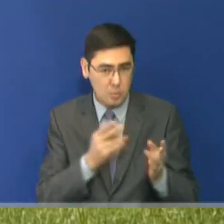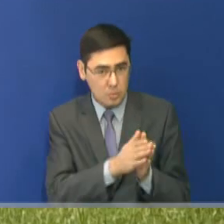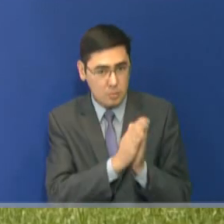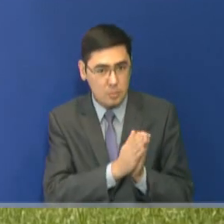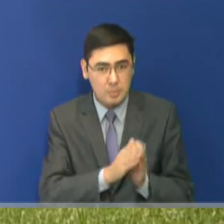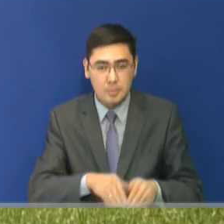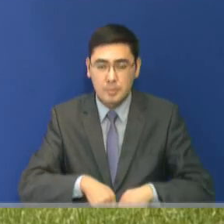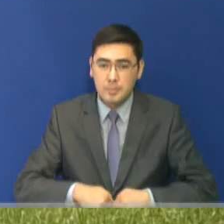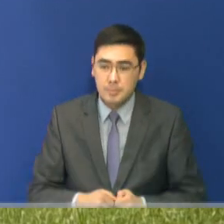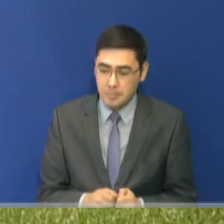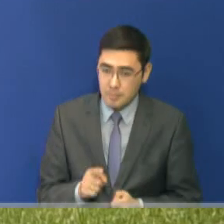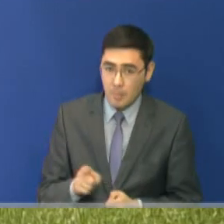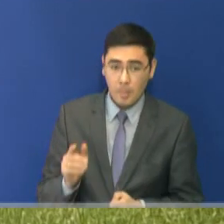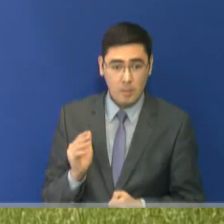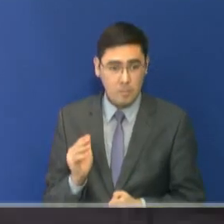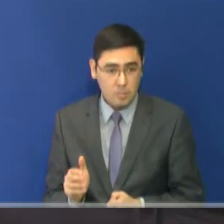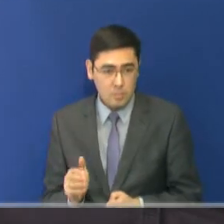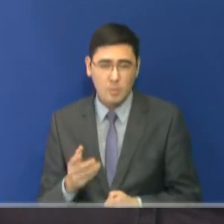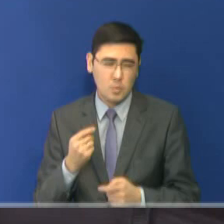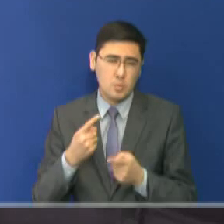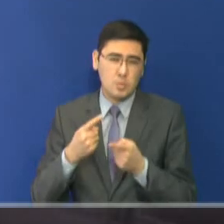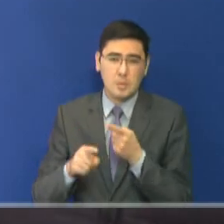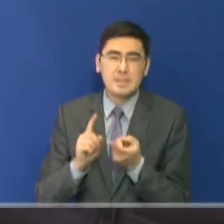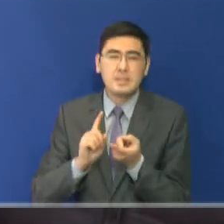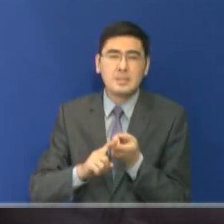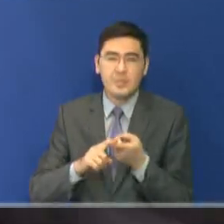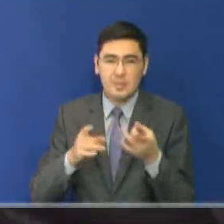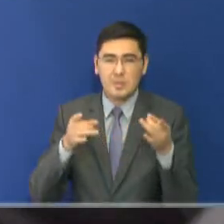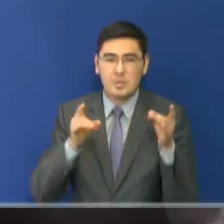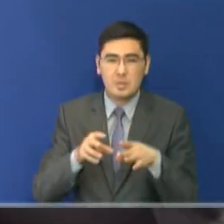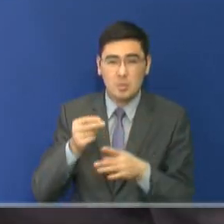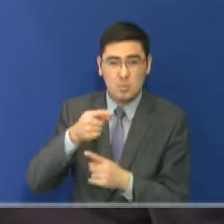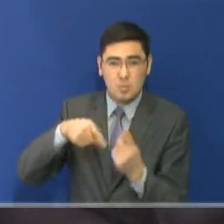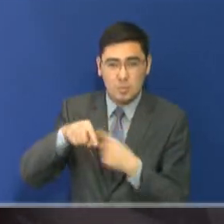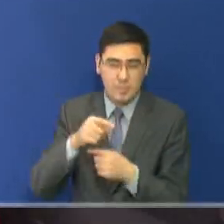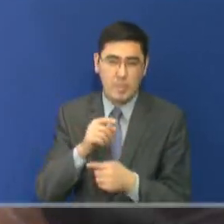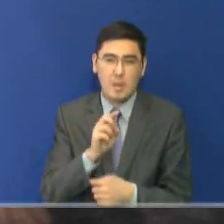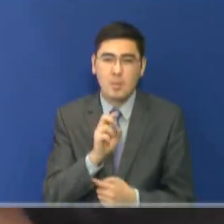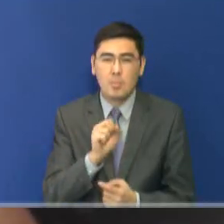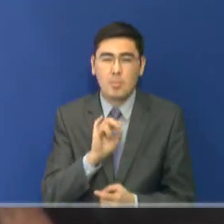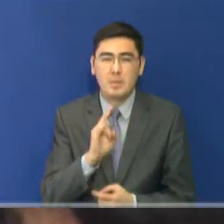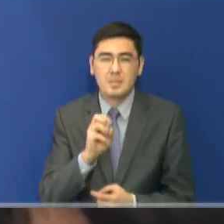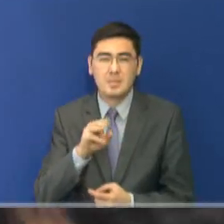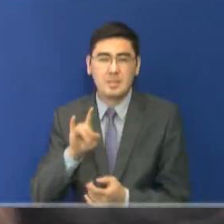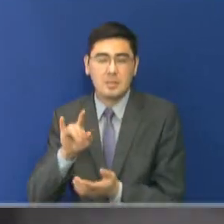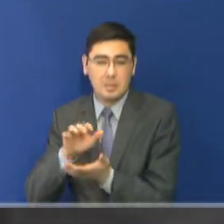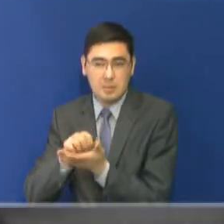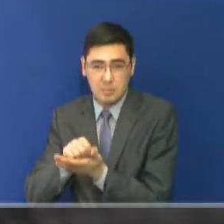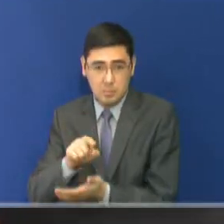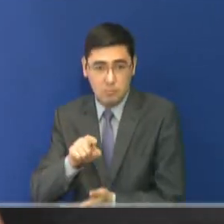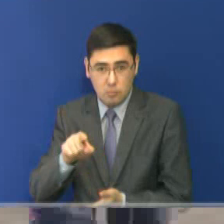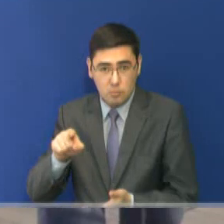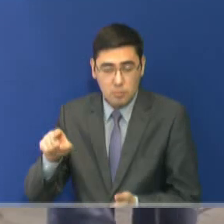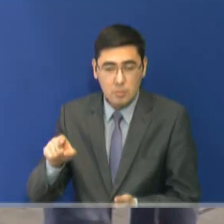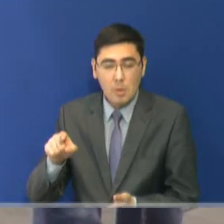есть не только предприниматели, но и другие представители инвент-бизнеса, то есть организаторы банкетов. Карантинные ограничения лишили